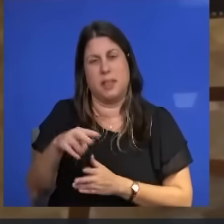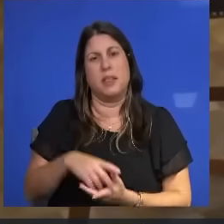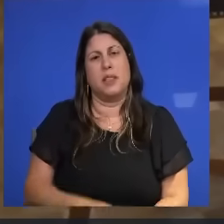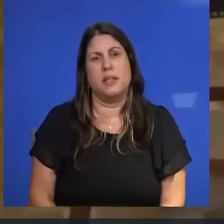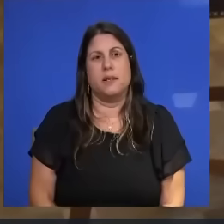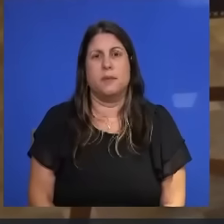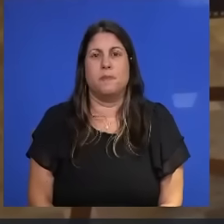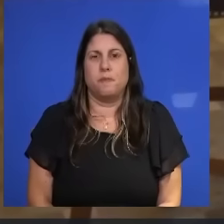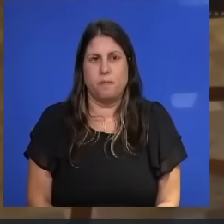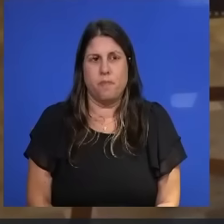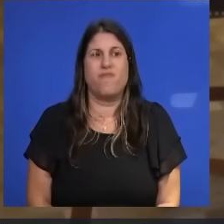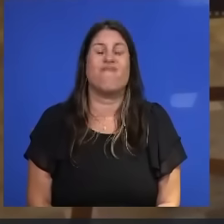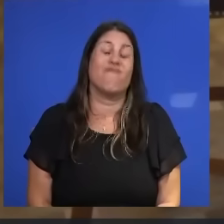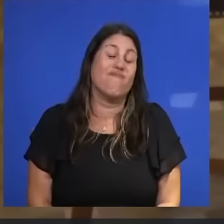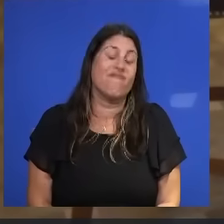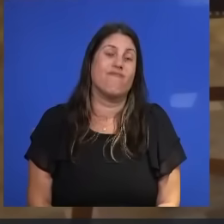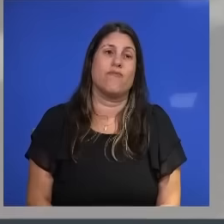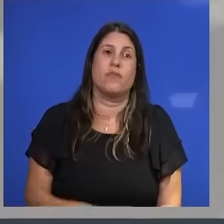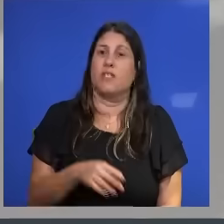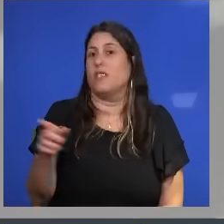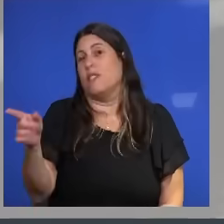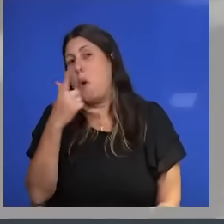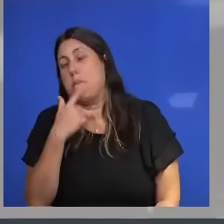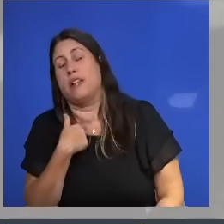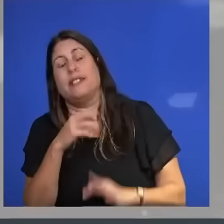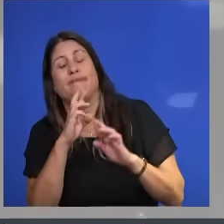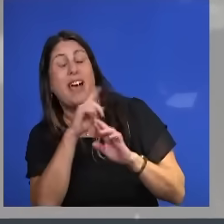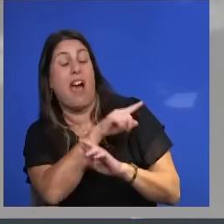אז הוא אומר לי, רק שאתם לא תהיו הורים שכולים.